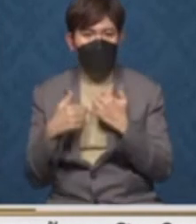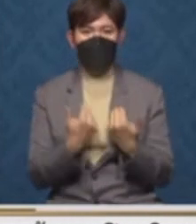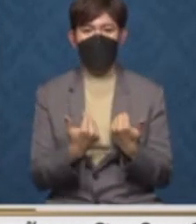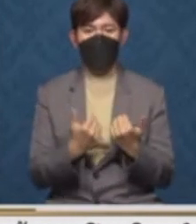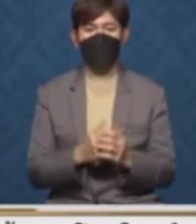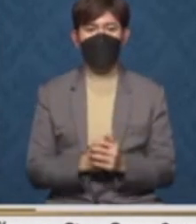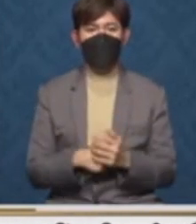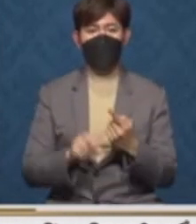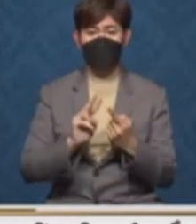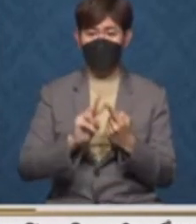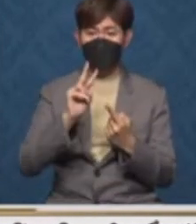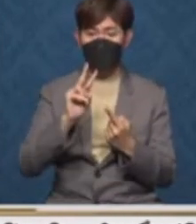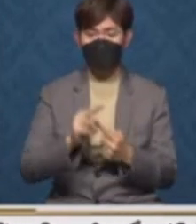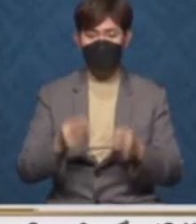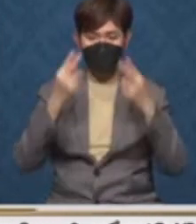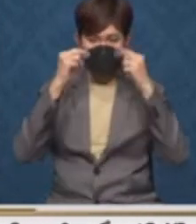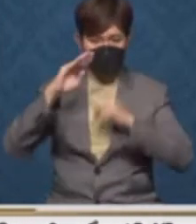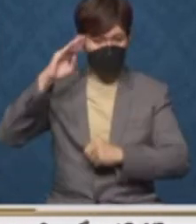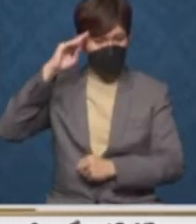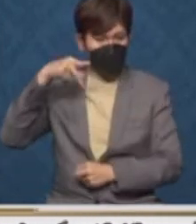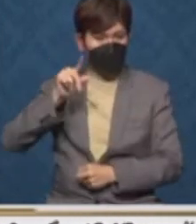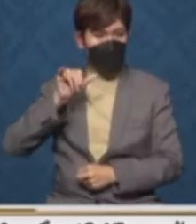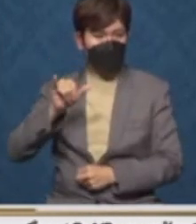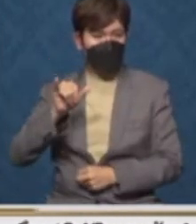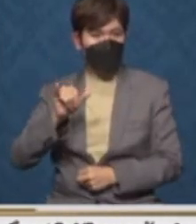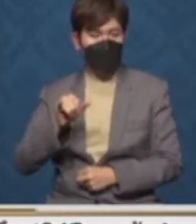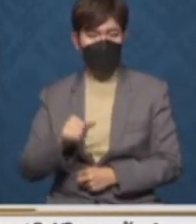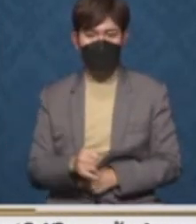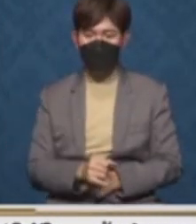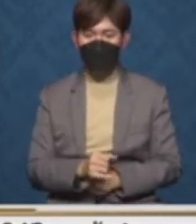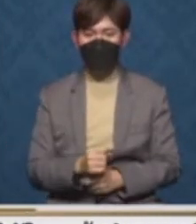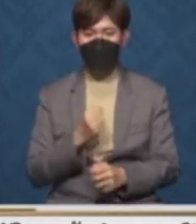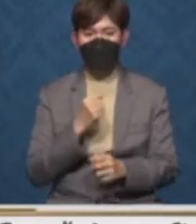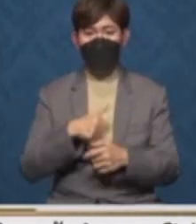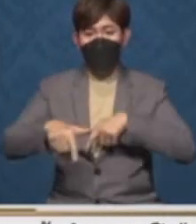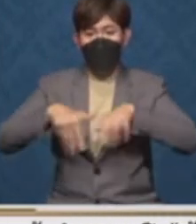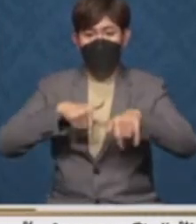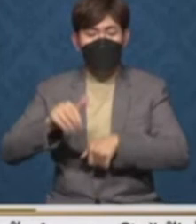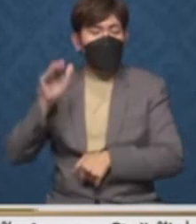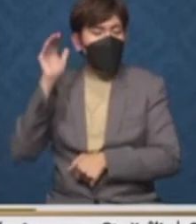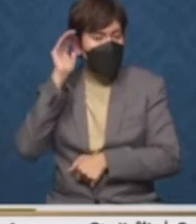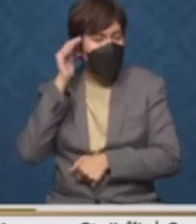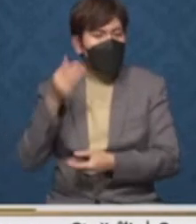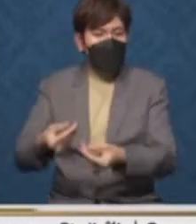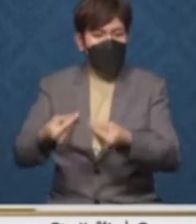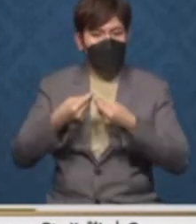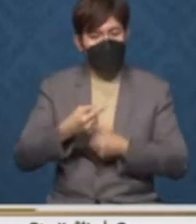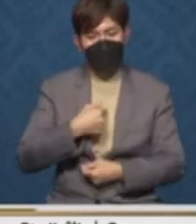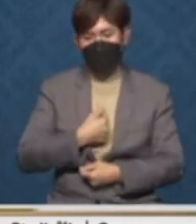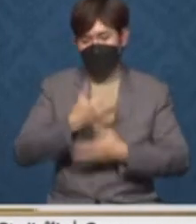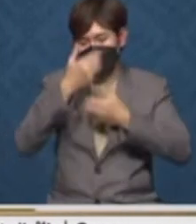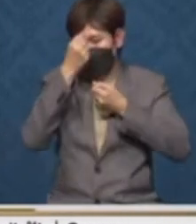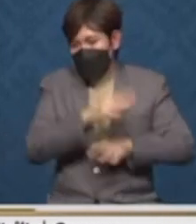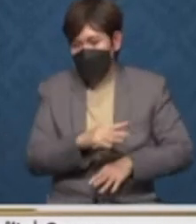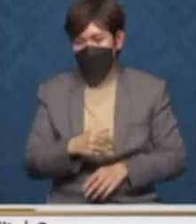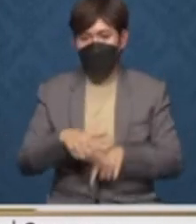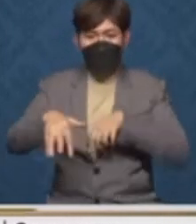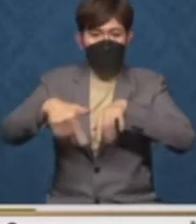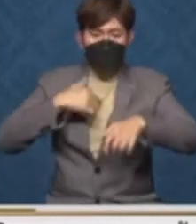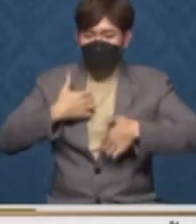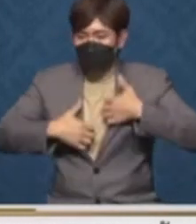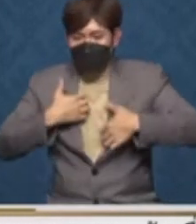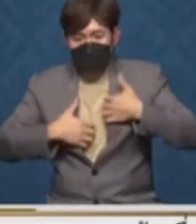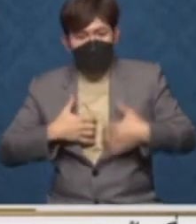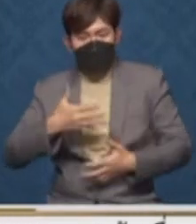พลเอกประยุทธ์ทรยศต่อความไว้วางใจของประชาชนไม่เห็นแก่ความทุกข์ยากของพี่น้องประชาช